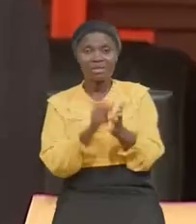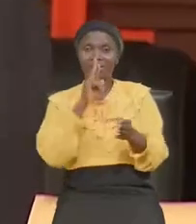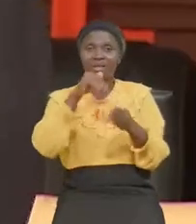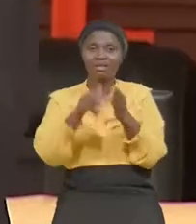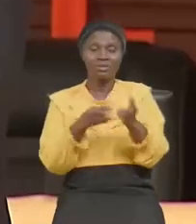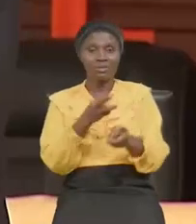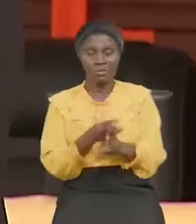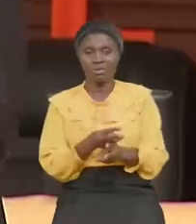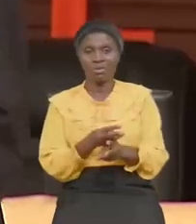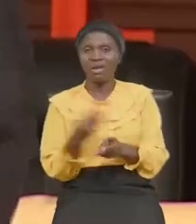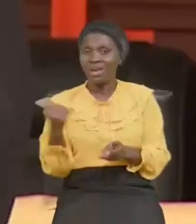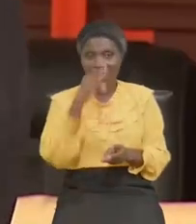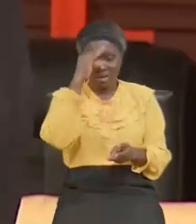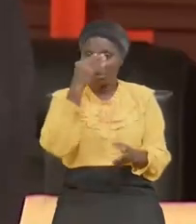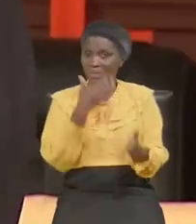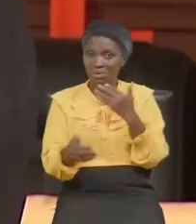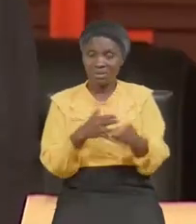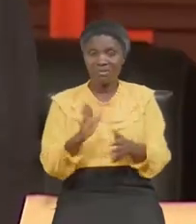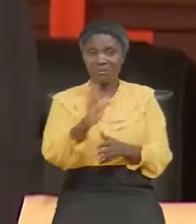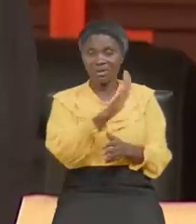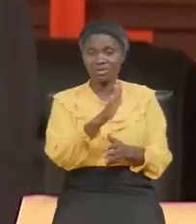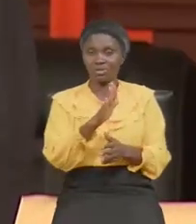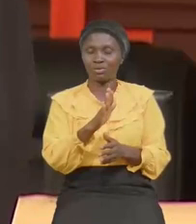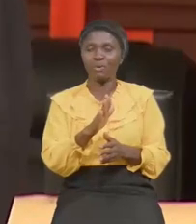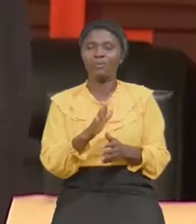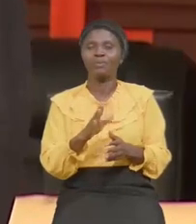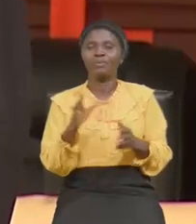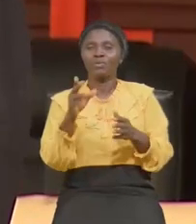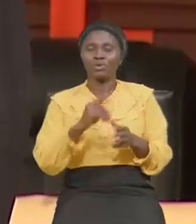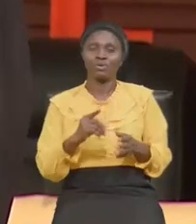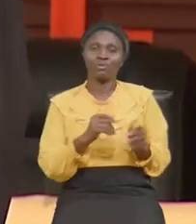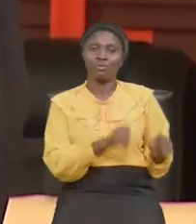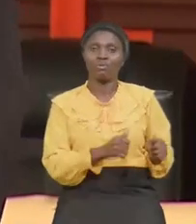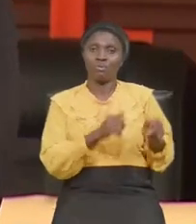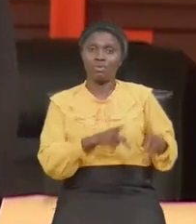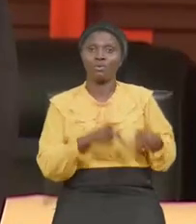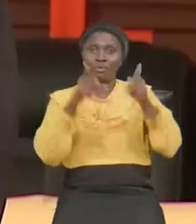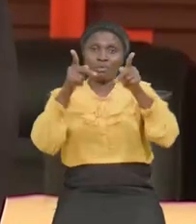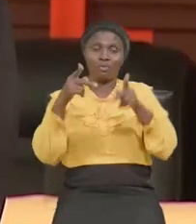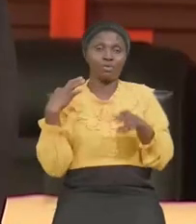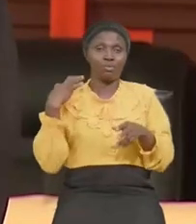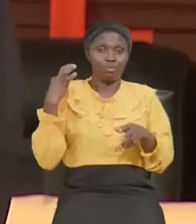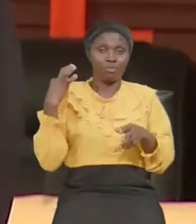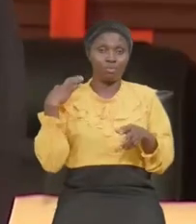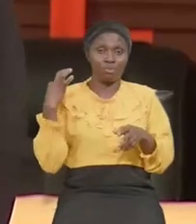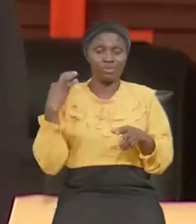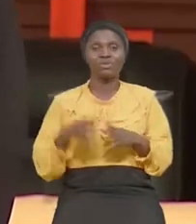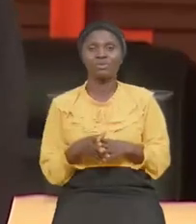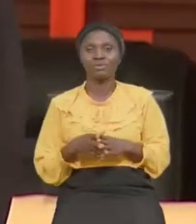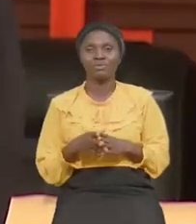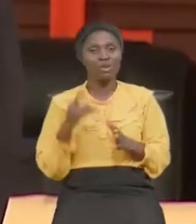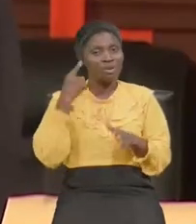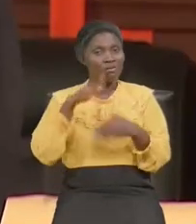titre, si quelqu'un aime le monde, l'amour du Père n'est point en lui. car tout ce qui est dans le monde,